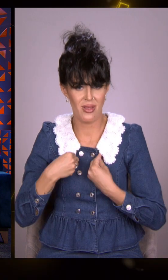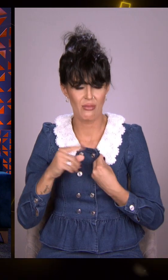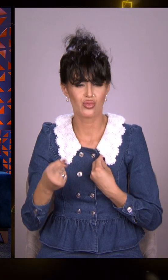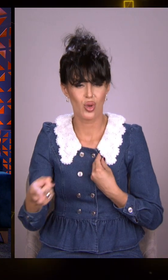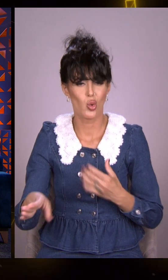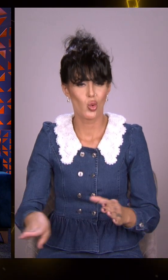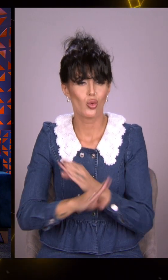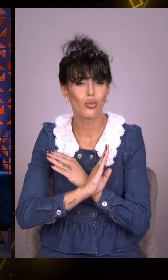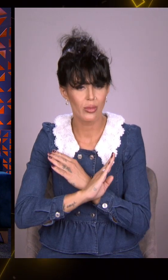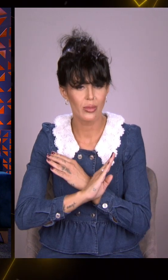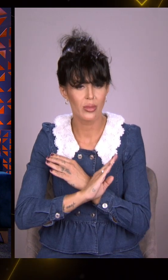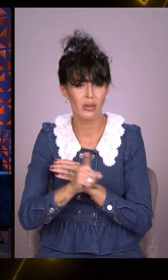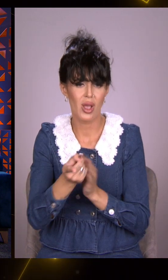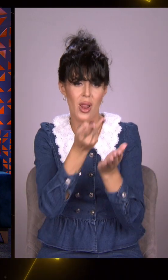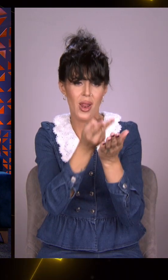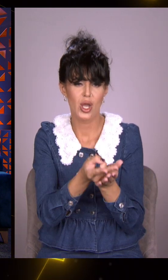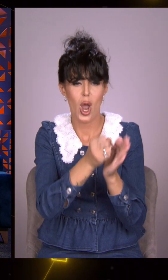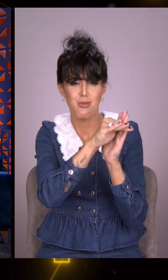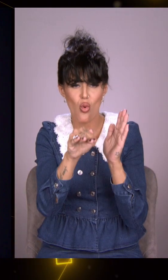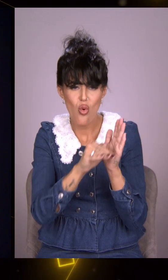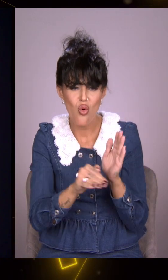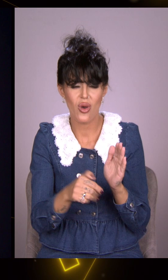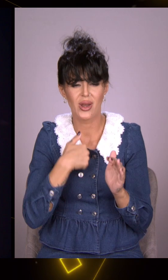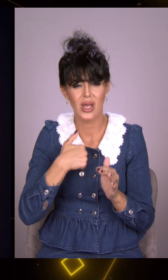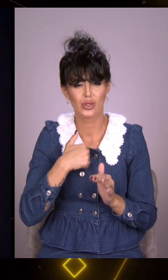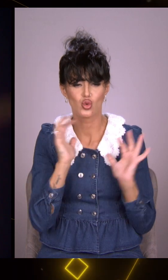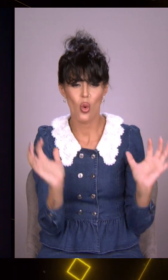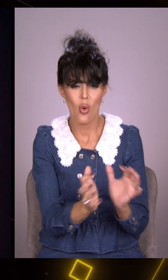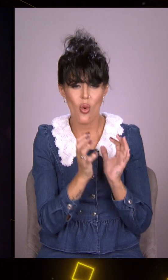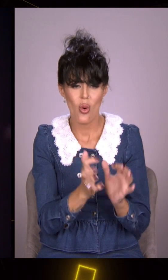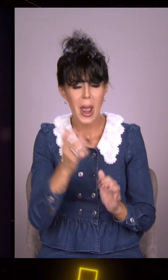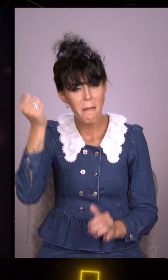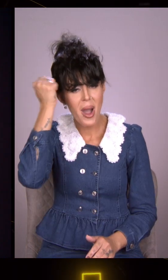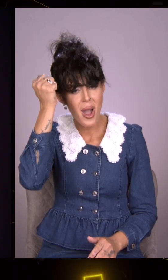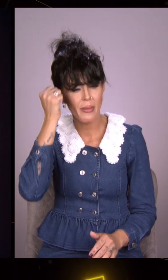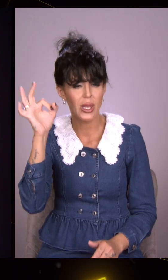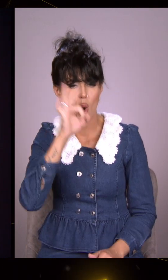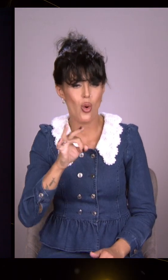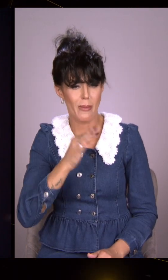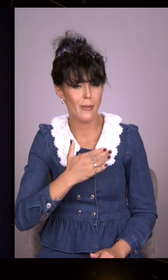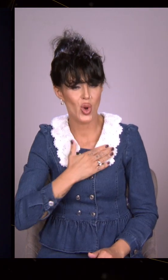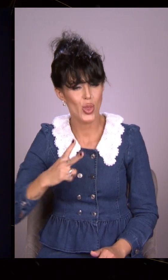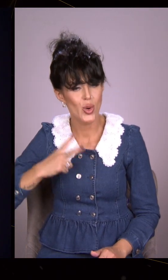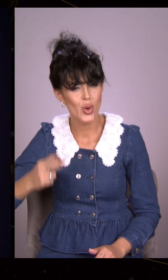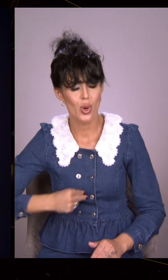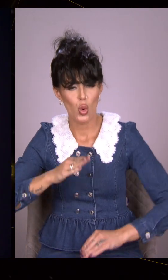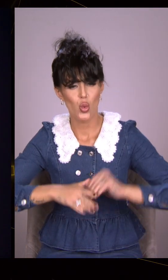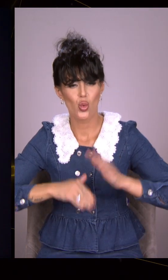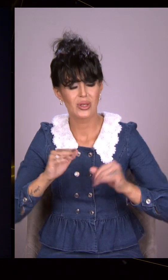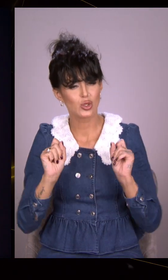Все воно в мене лежить на полочці, храниться. Я їй розказую, кажу, бач, яка ти в мене була